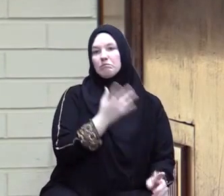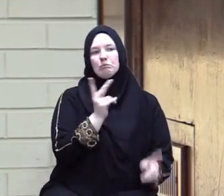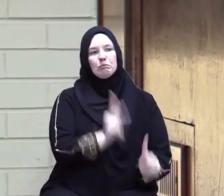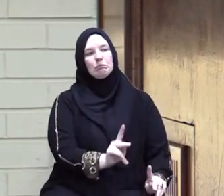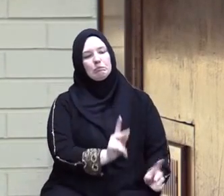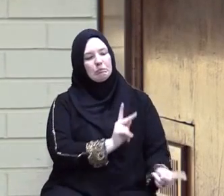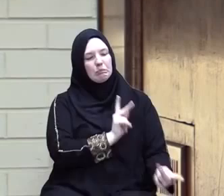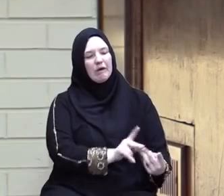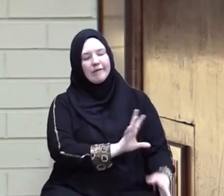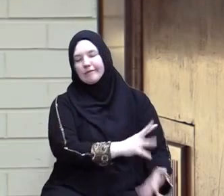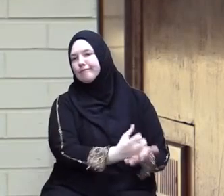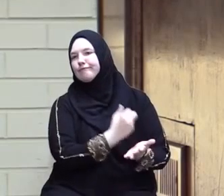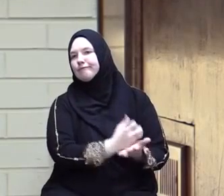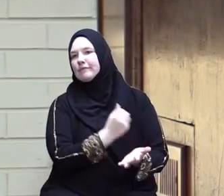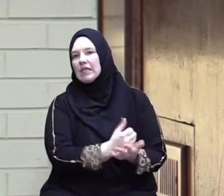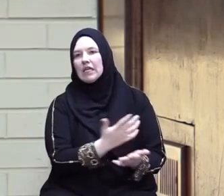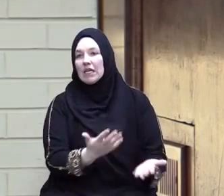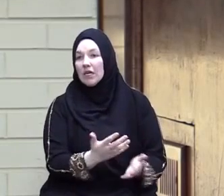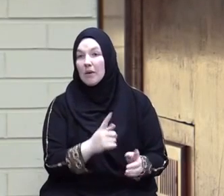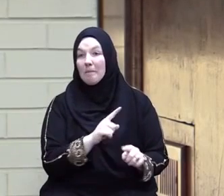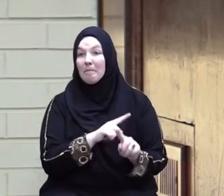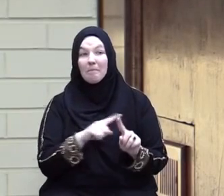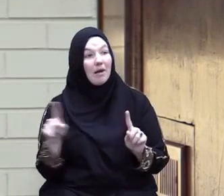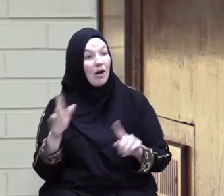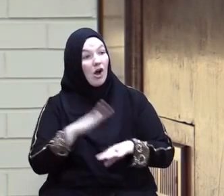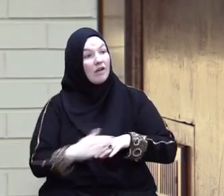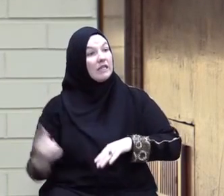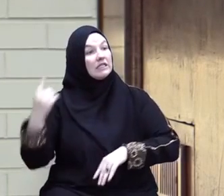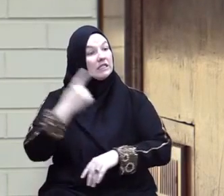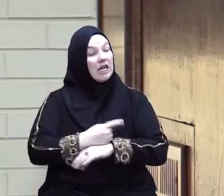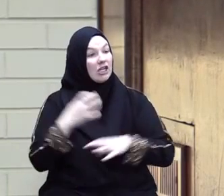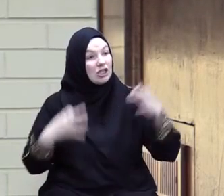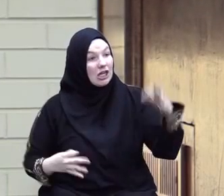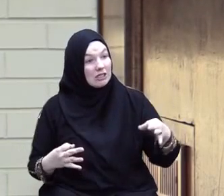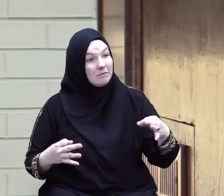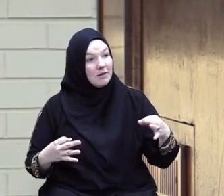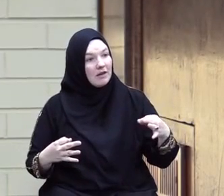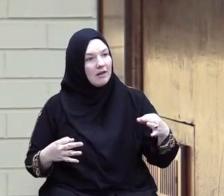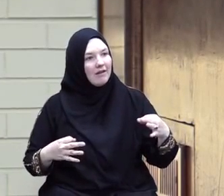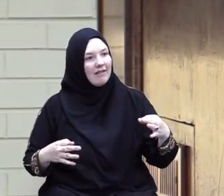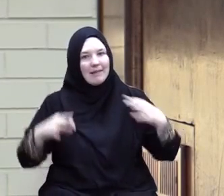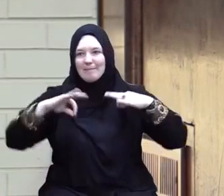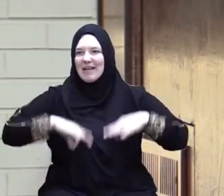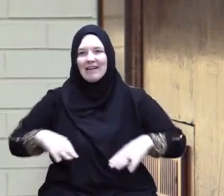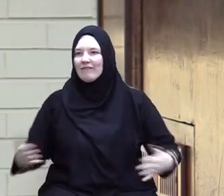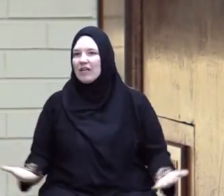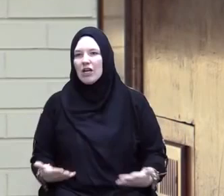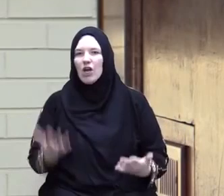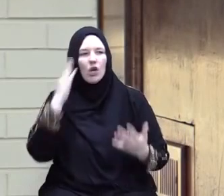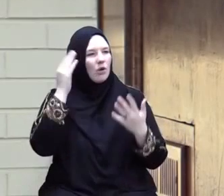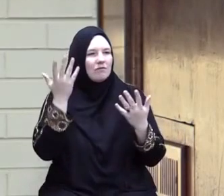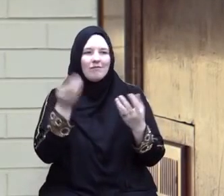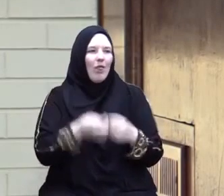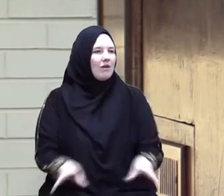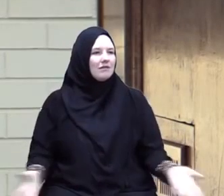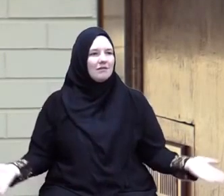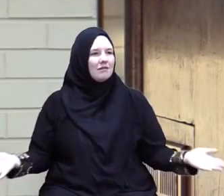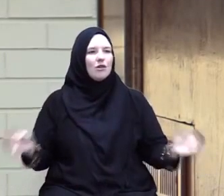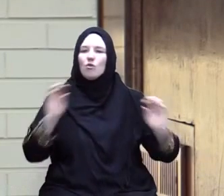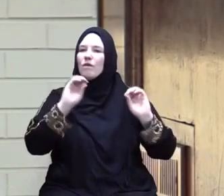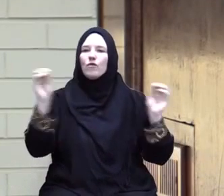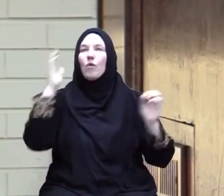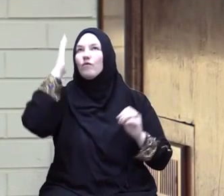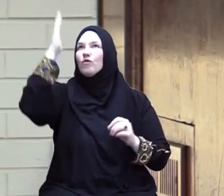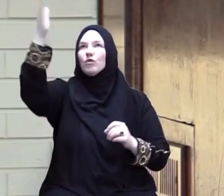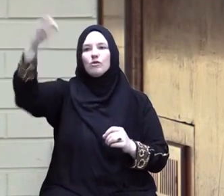on this earth, but they have no bearing on your destiny in the hereafter, you are losing both. خَسِرَ